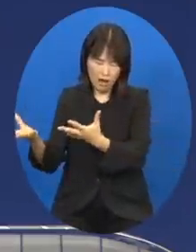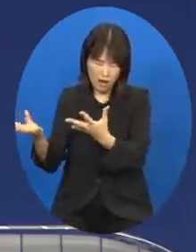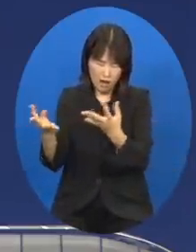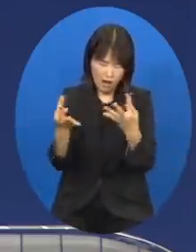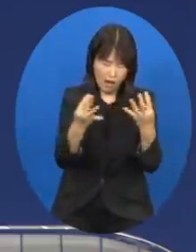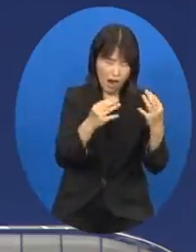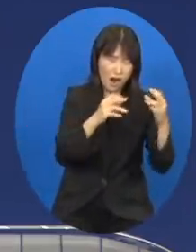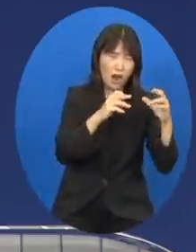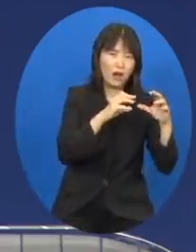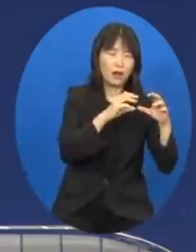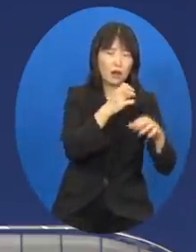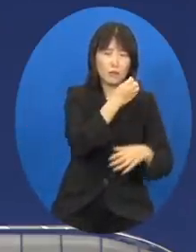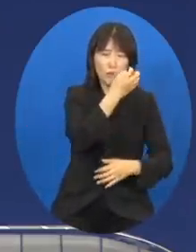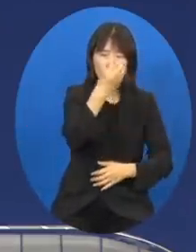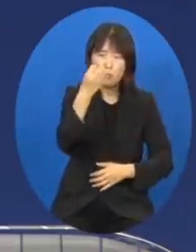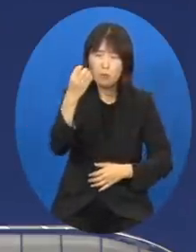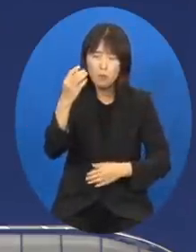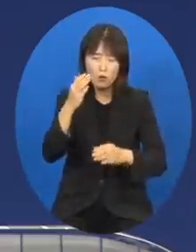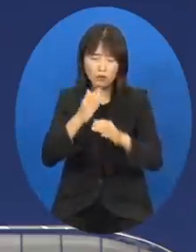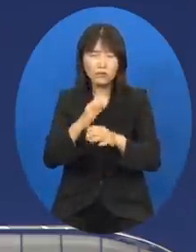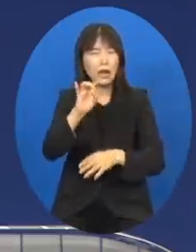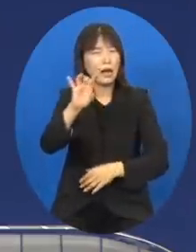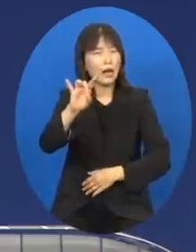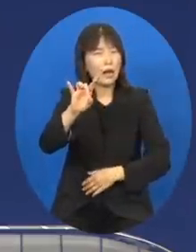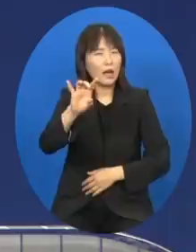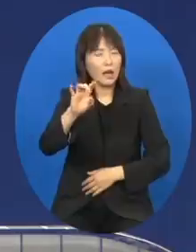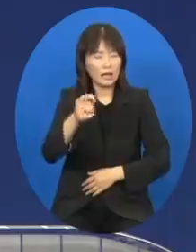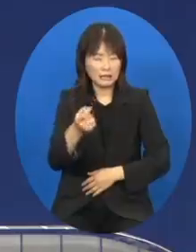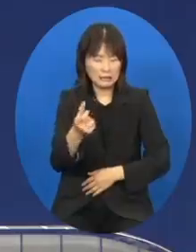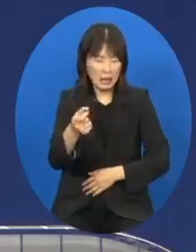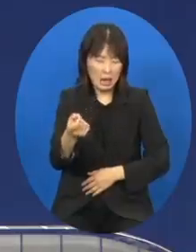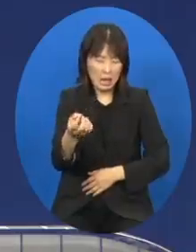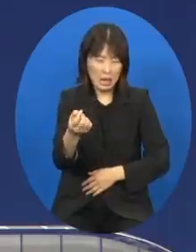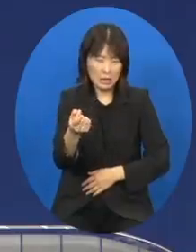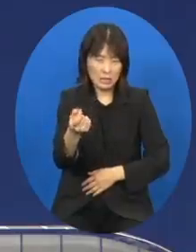중에 하나 그 중에서도 아주 작은 거